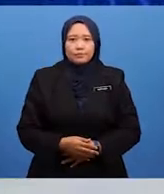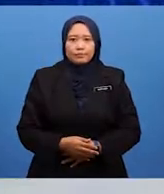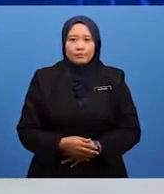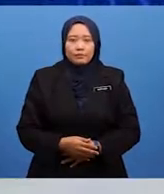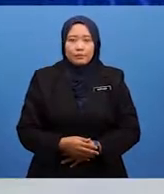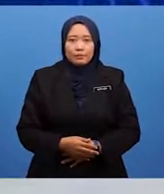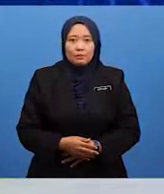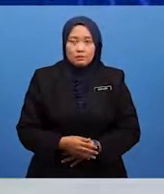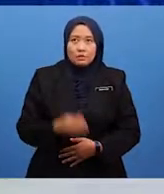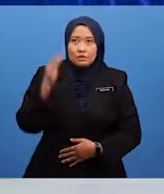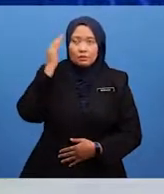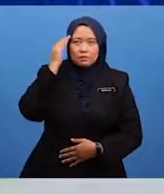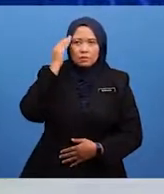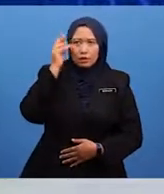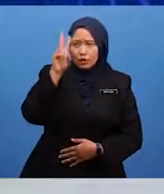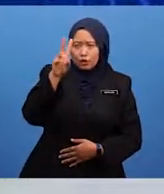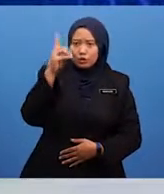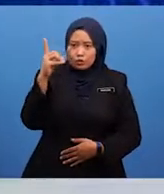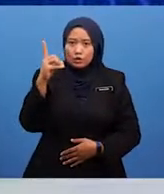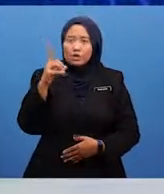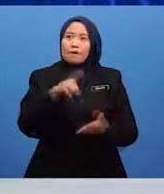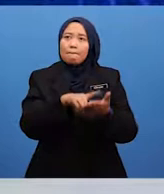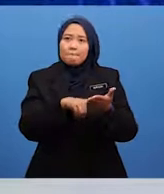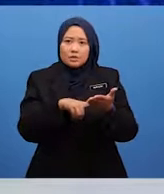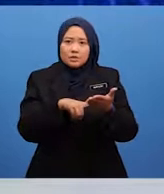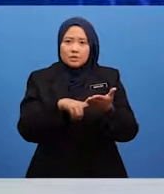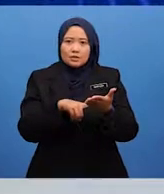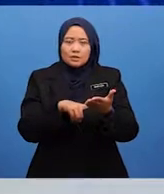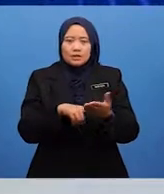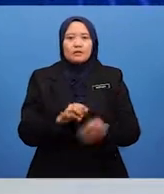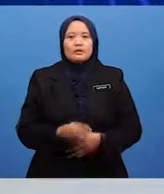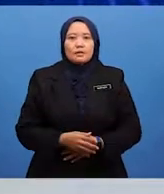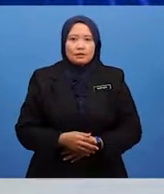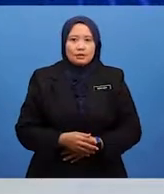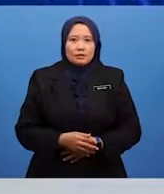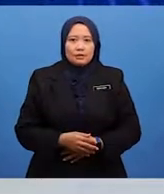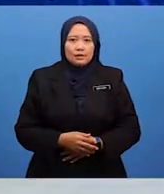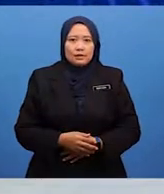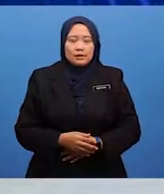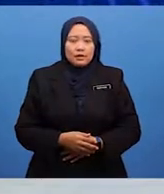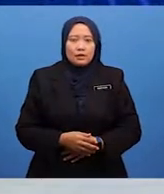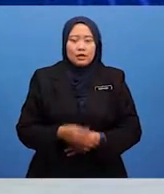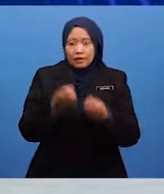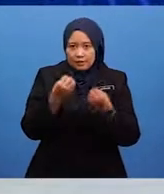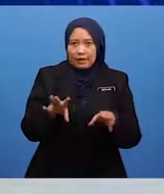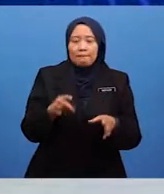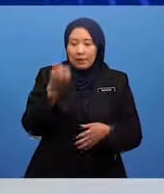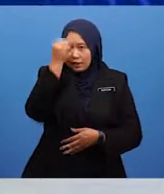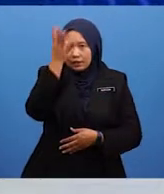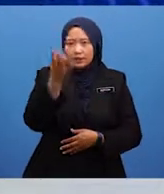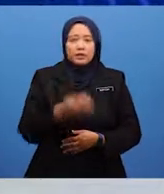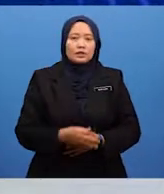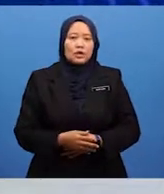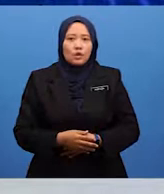dimensi itu Plaza Plaza di luasannya harus peka sebab kita jelaskan dalam pengenalan sini Byson episode 1 lain